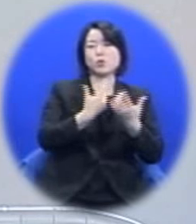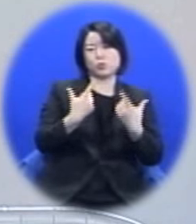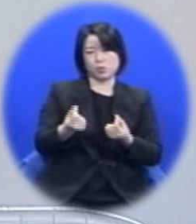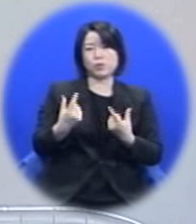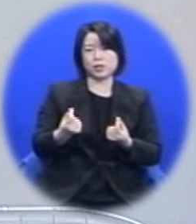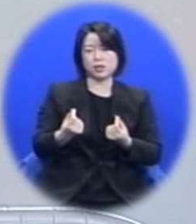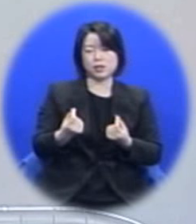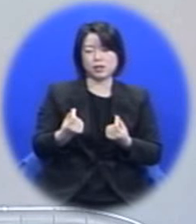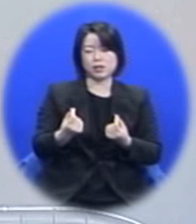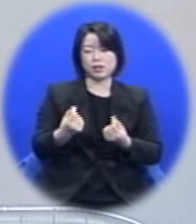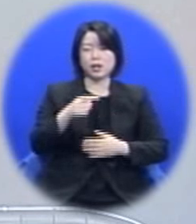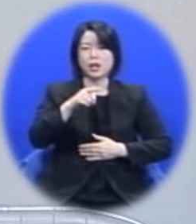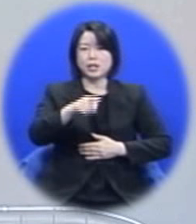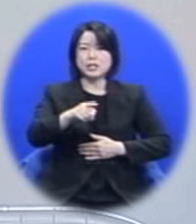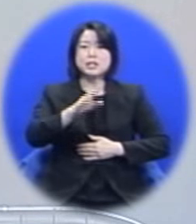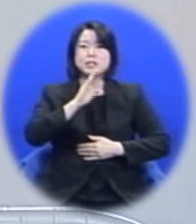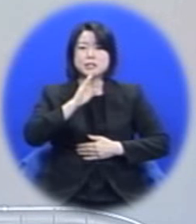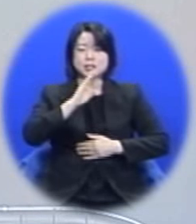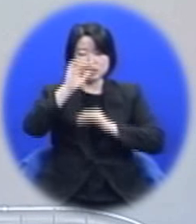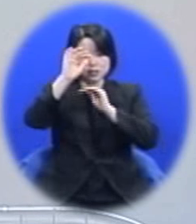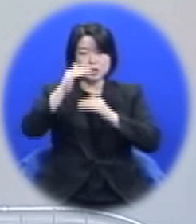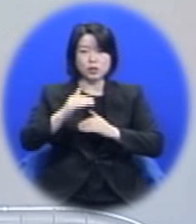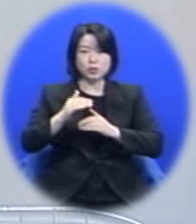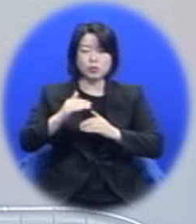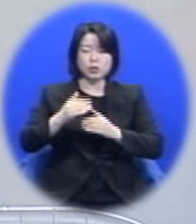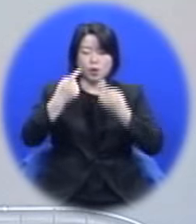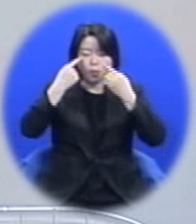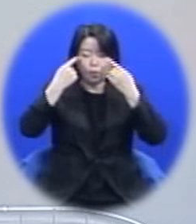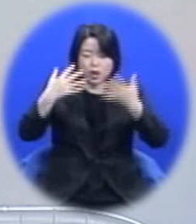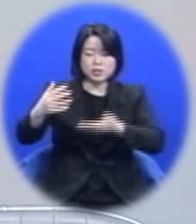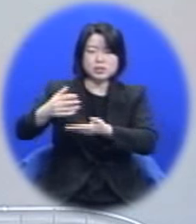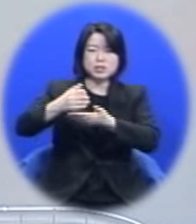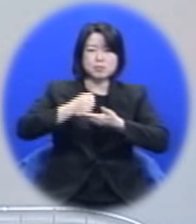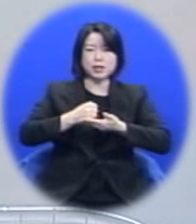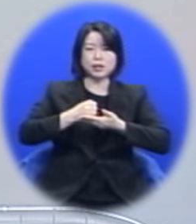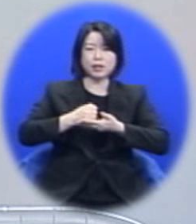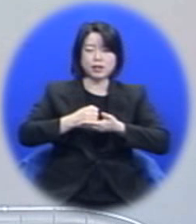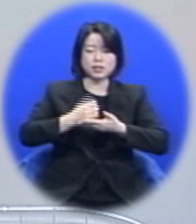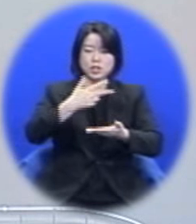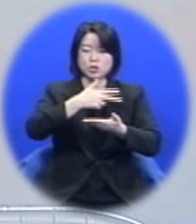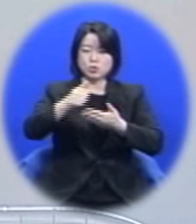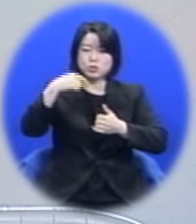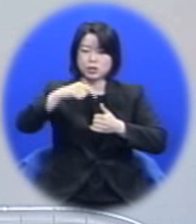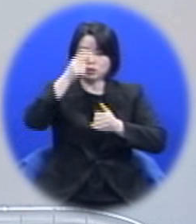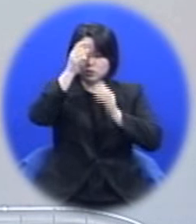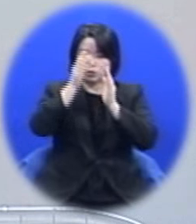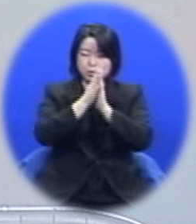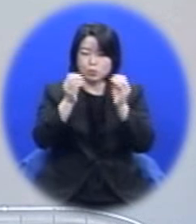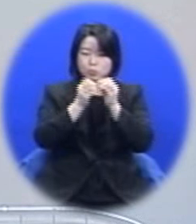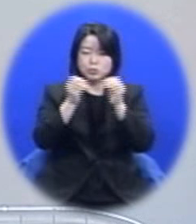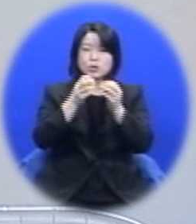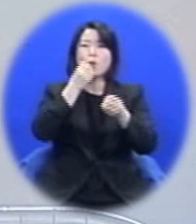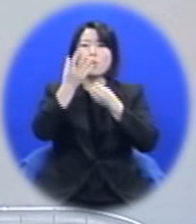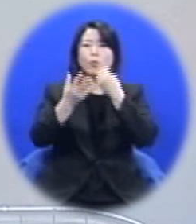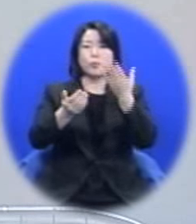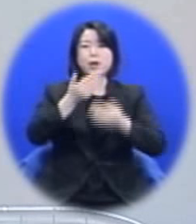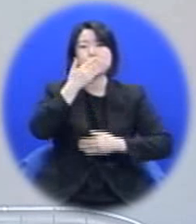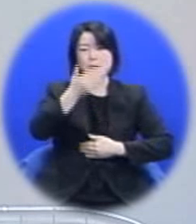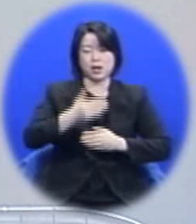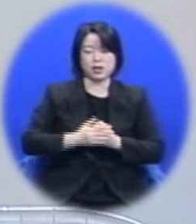여러분, 이 사실을 명확하게 여러분이 받아들여야 이 주기도문을 드릴 수 있는 거예요. 여러분